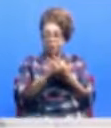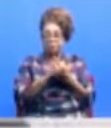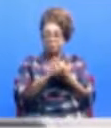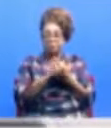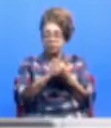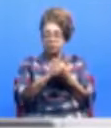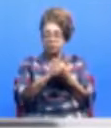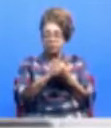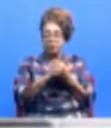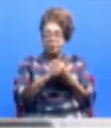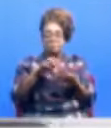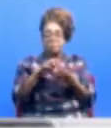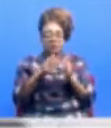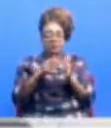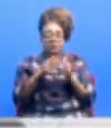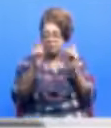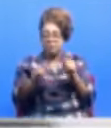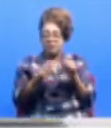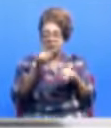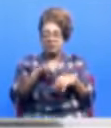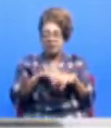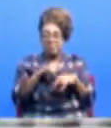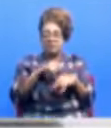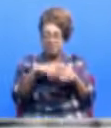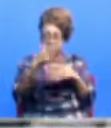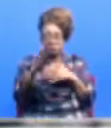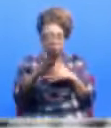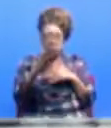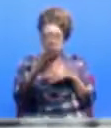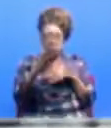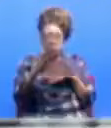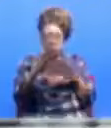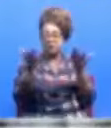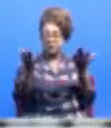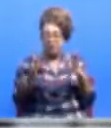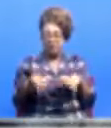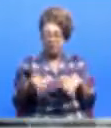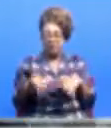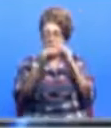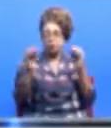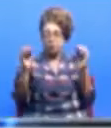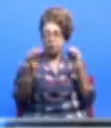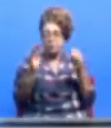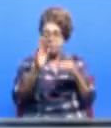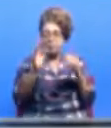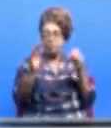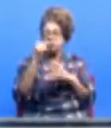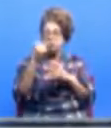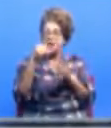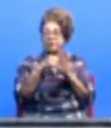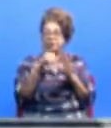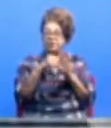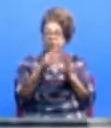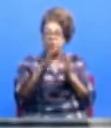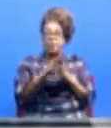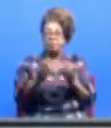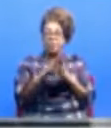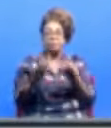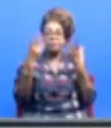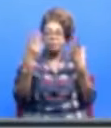wameandikisha majina zao, msaada zikitoka hakuna msaada unafikia hawa vijana. Washukiwa wanne ambao wanahusishwa na mlipuko huo wa